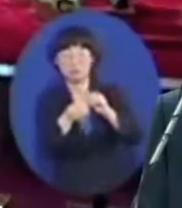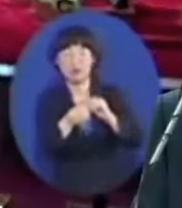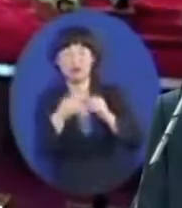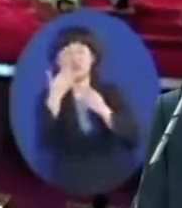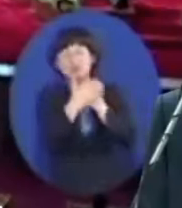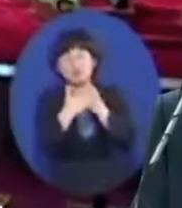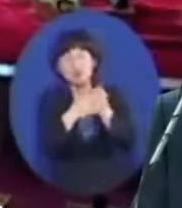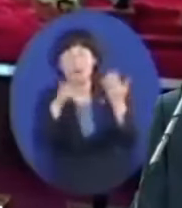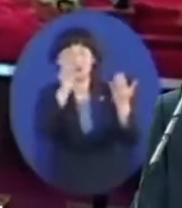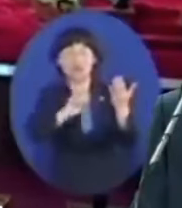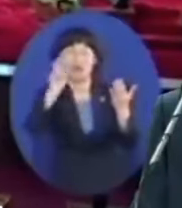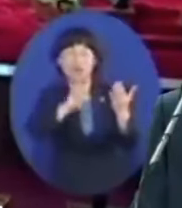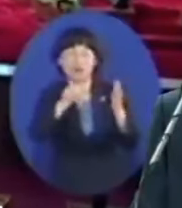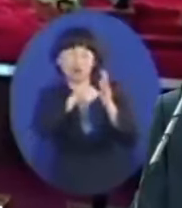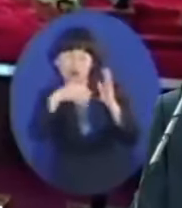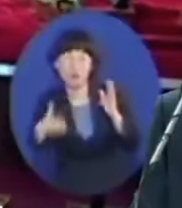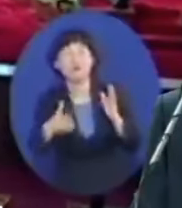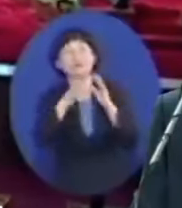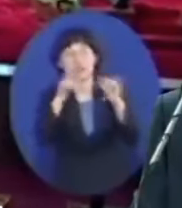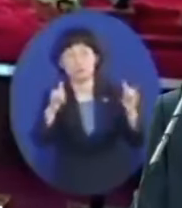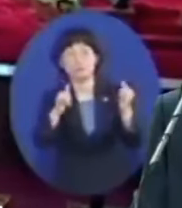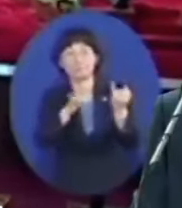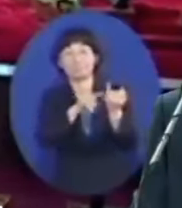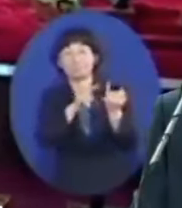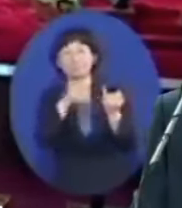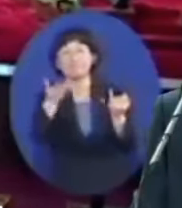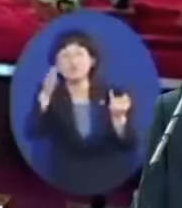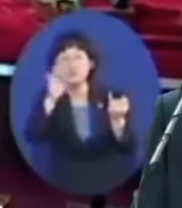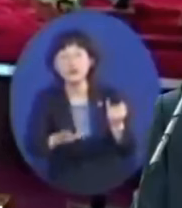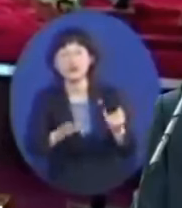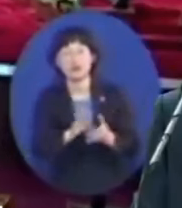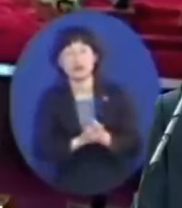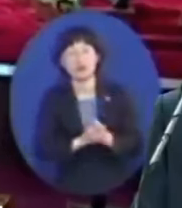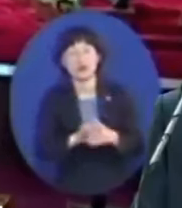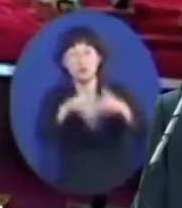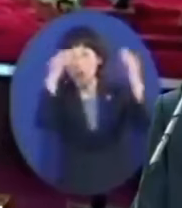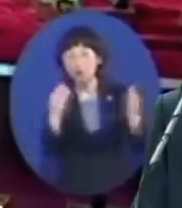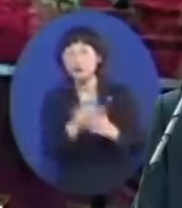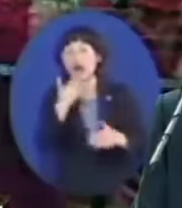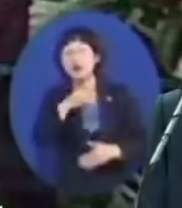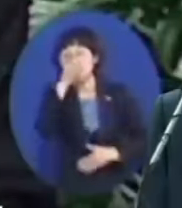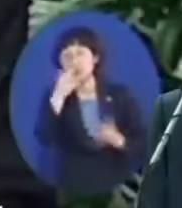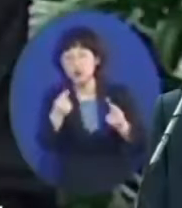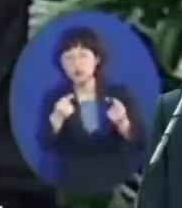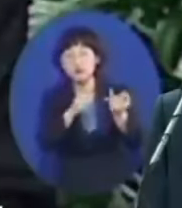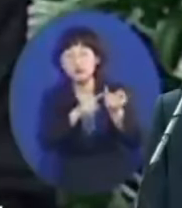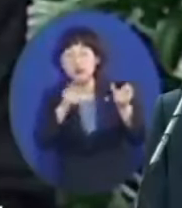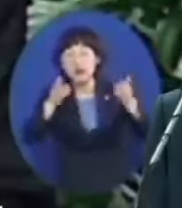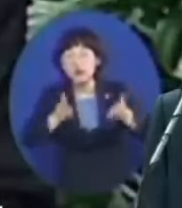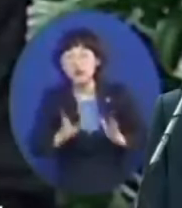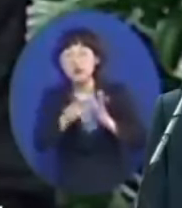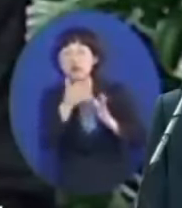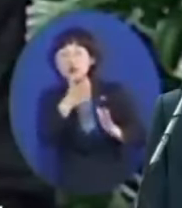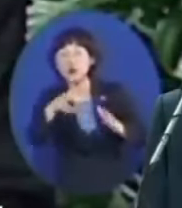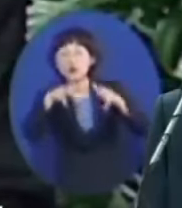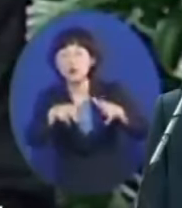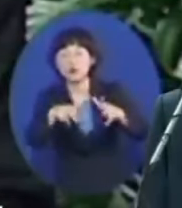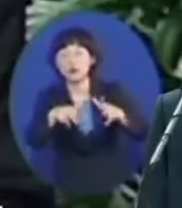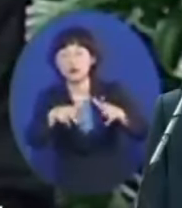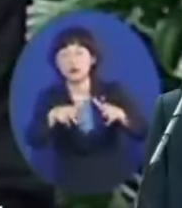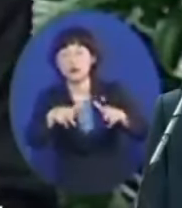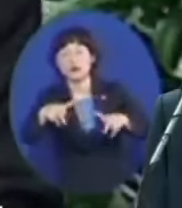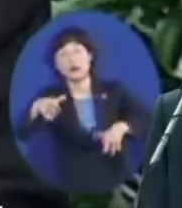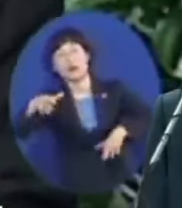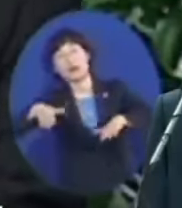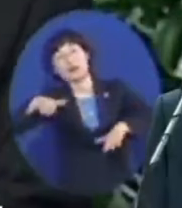써서 우리에게 잘 알려진 사람인 것입니다. 그러나 잘 알다시피 그는 태어날 때부터 뇌성마비로 온 전신이 마비되어